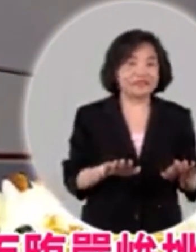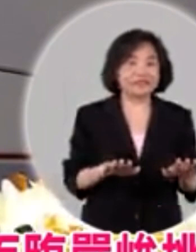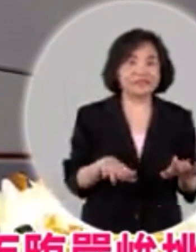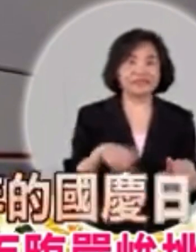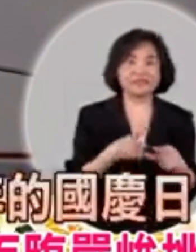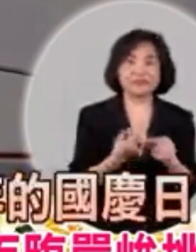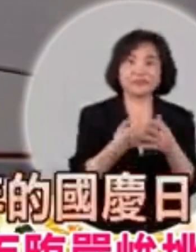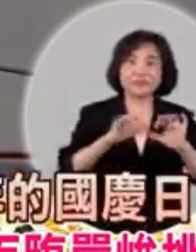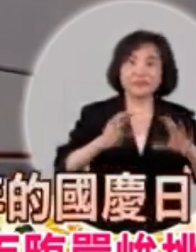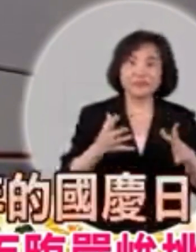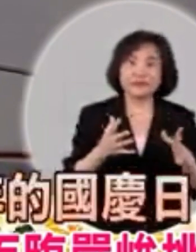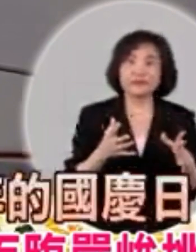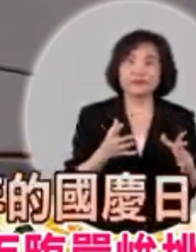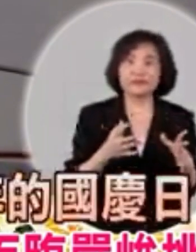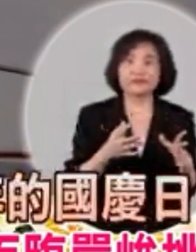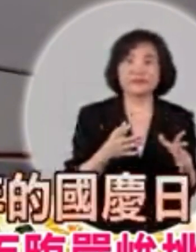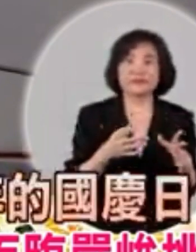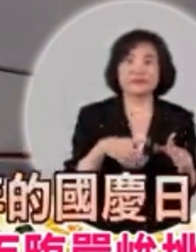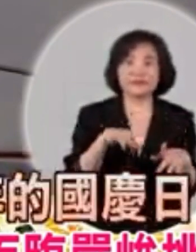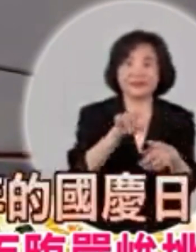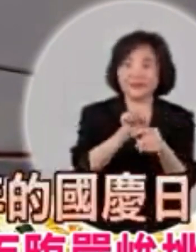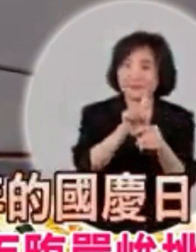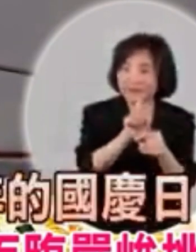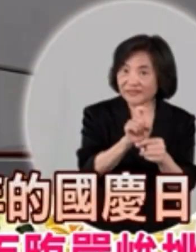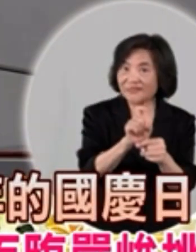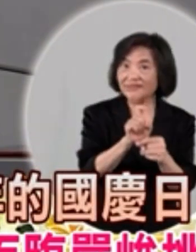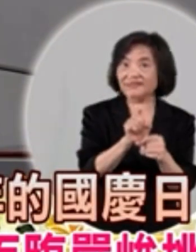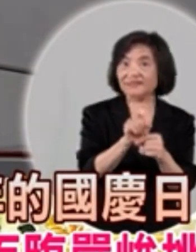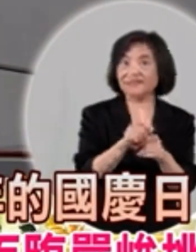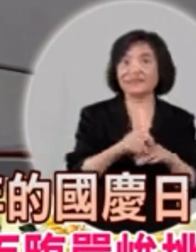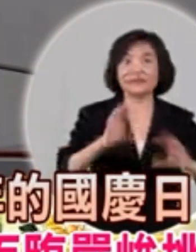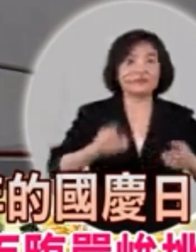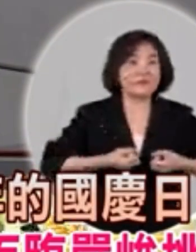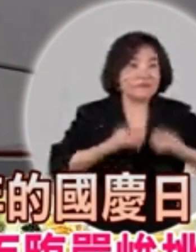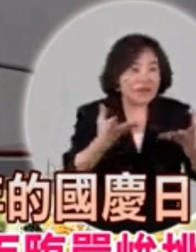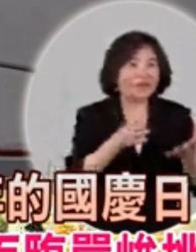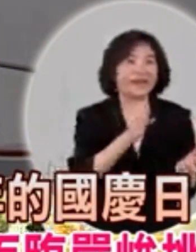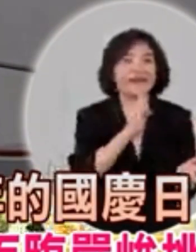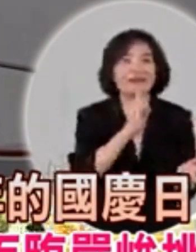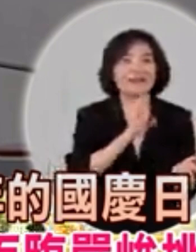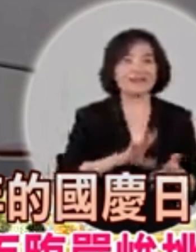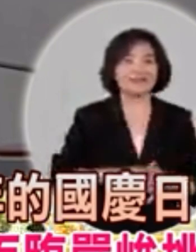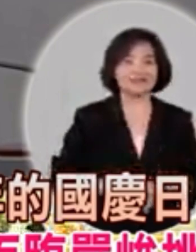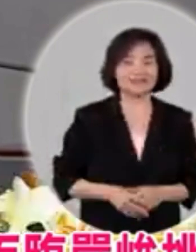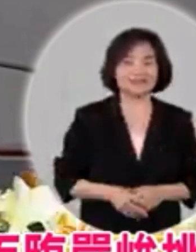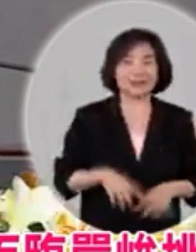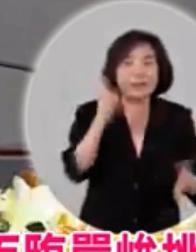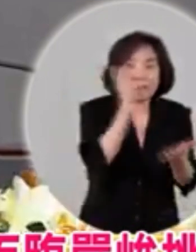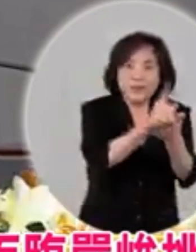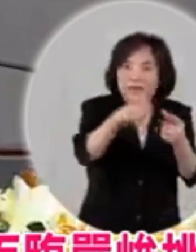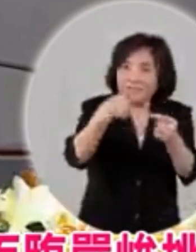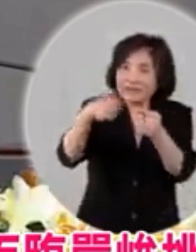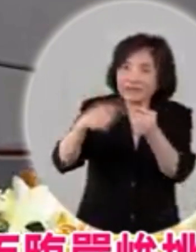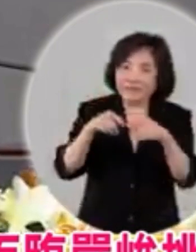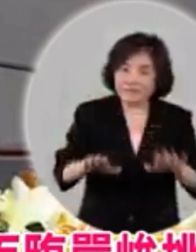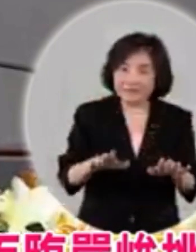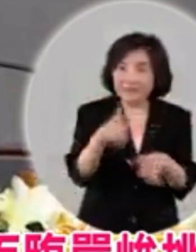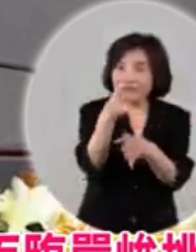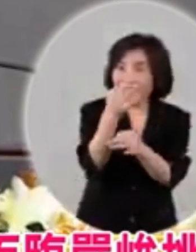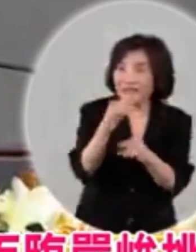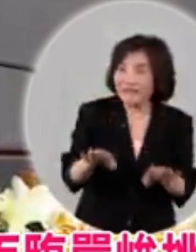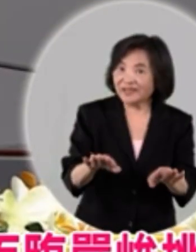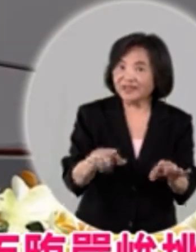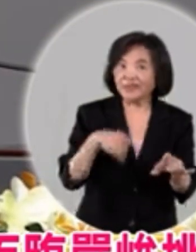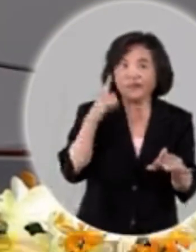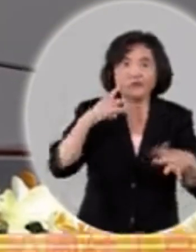是中华民国110年的国庆日，每一年的这个日子，我们